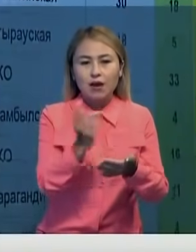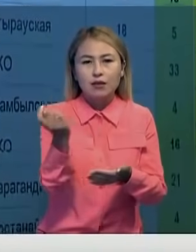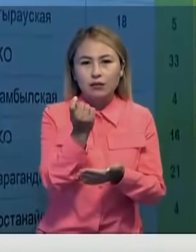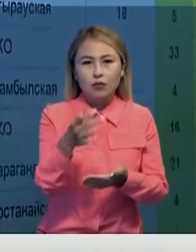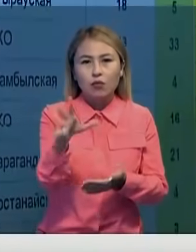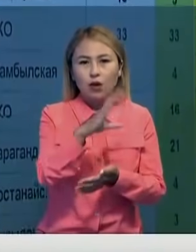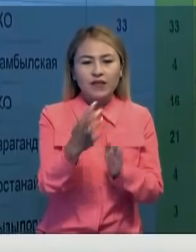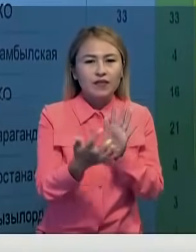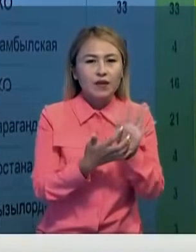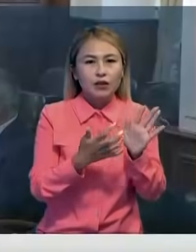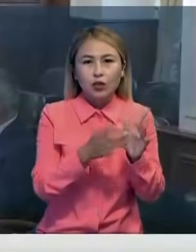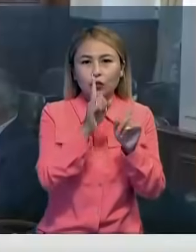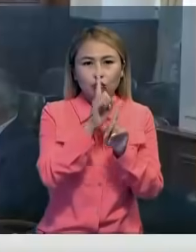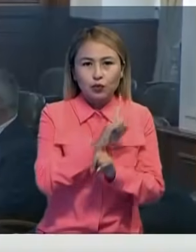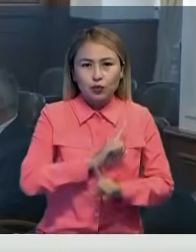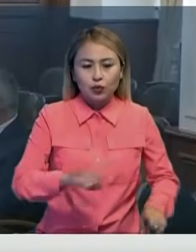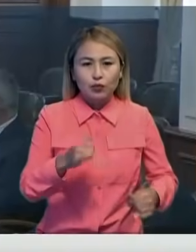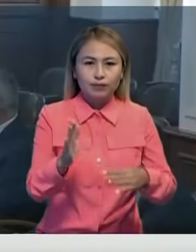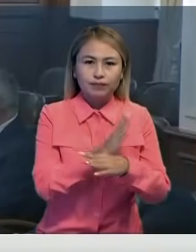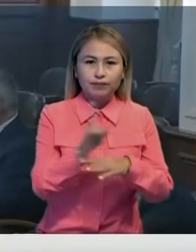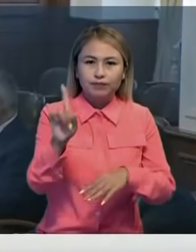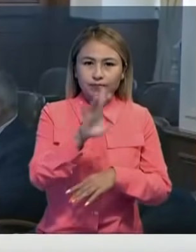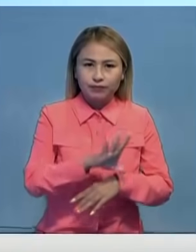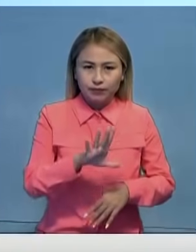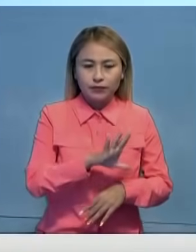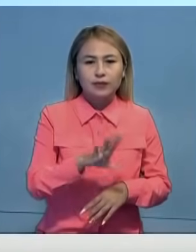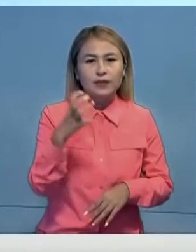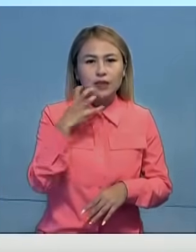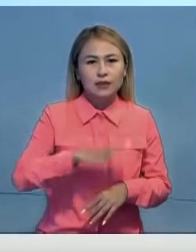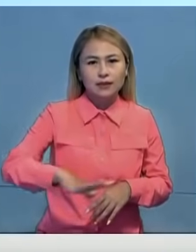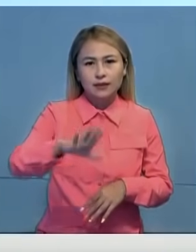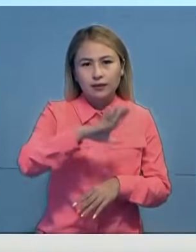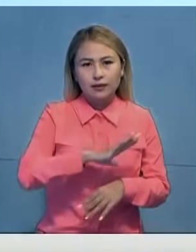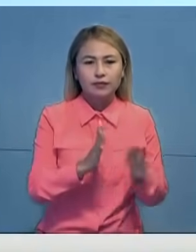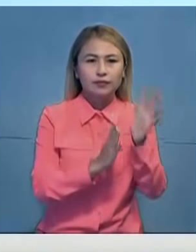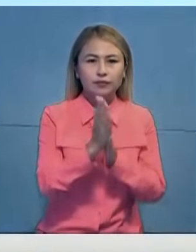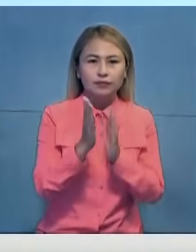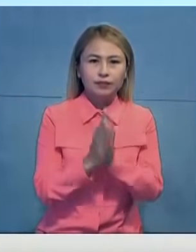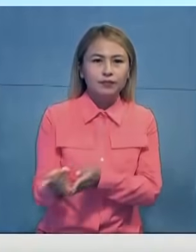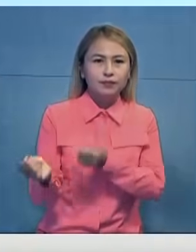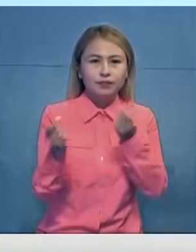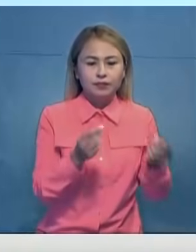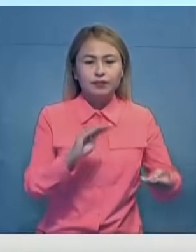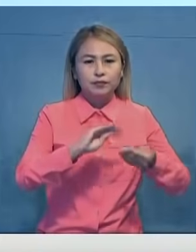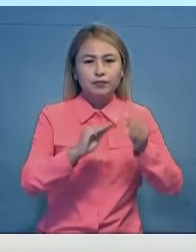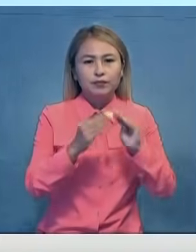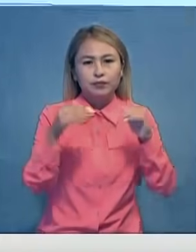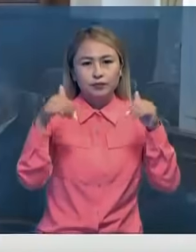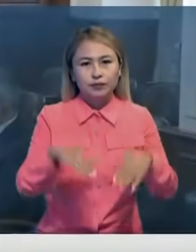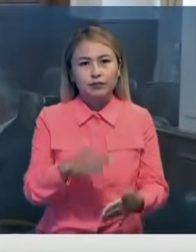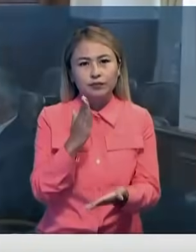астық тапшылығы болмайды деп сендірді. Одан бөлек батысқа және сыр өңіріне жемшөп жеткізу мәселесі реттелгенін айтты.